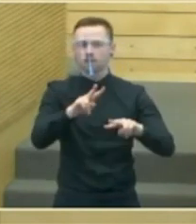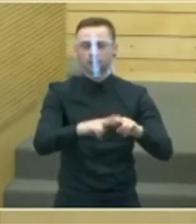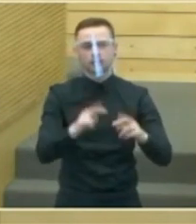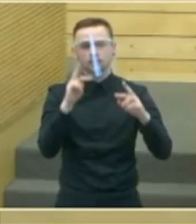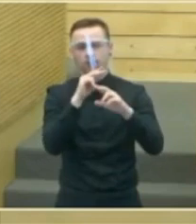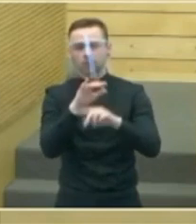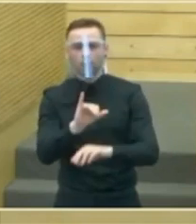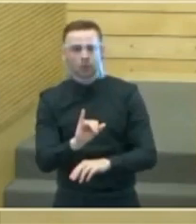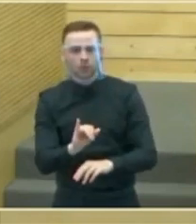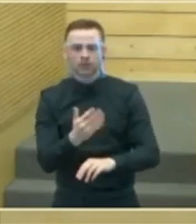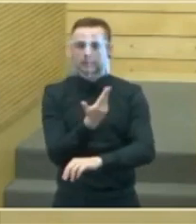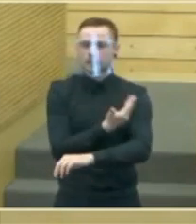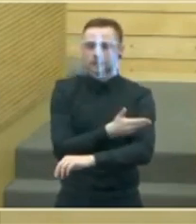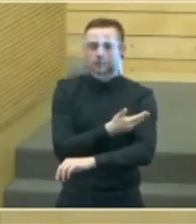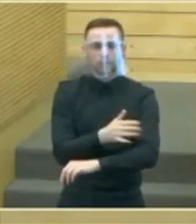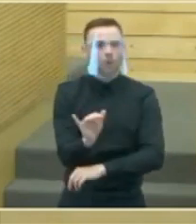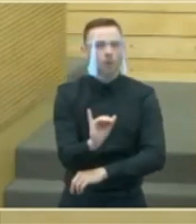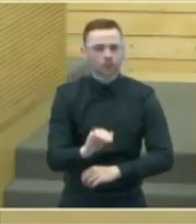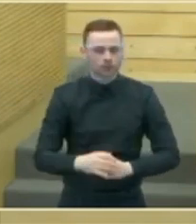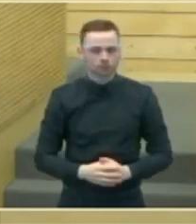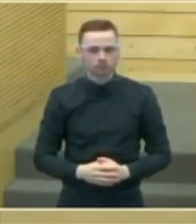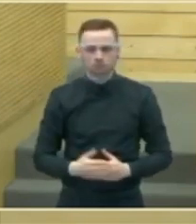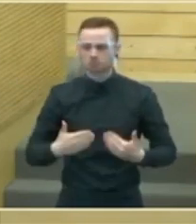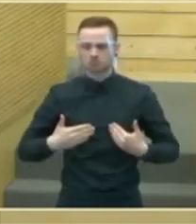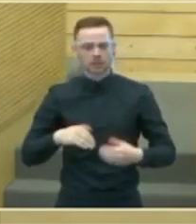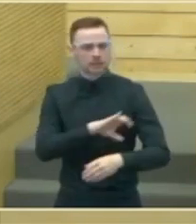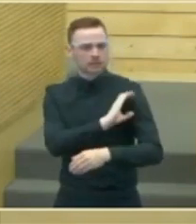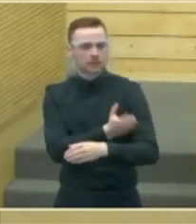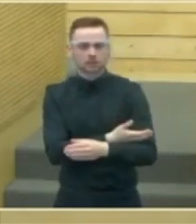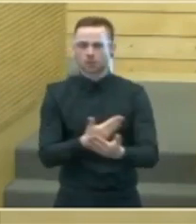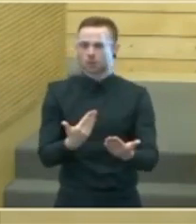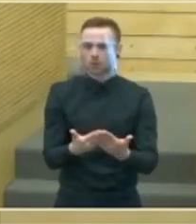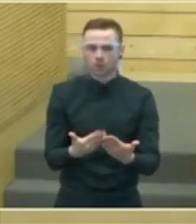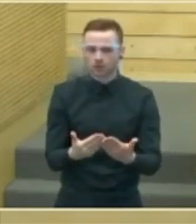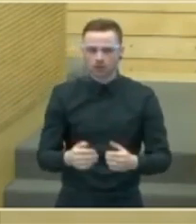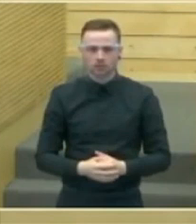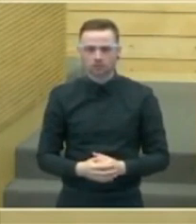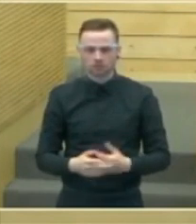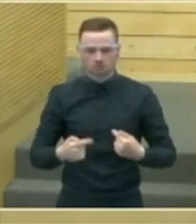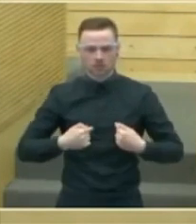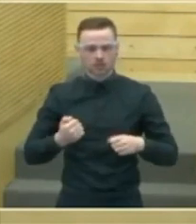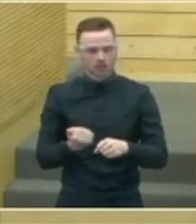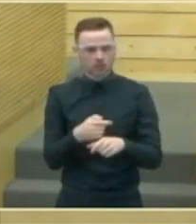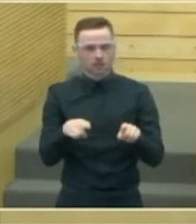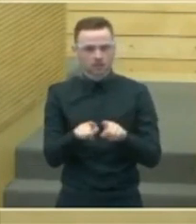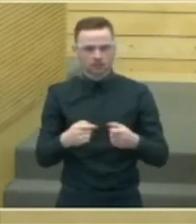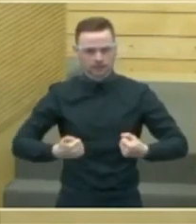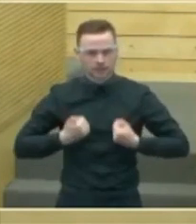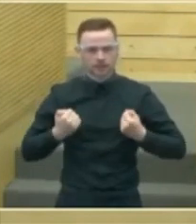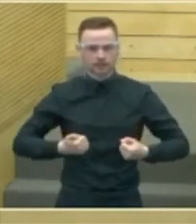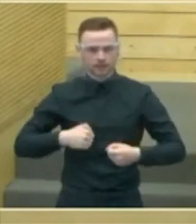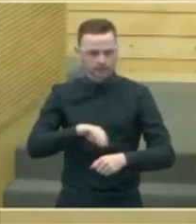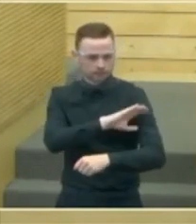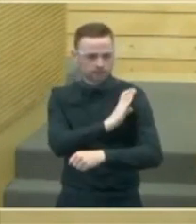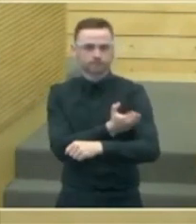mūsų tvirtumui. Kuo esame stiprus ir ką turėtume stiprinti, tokią akimirką